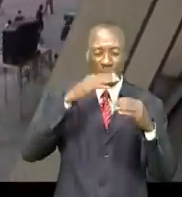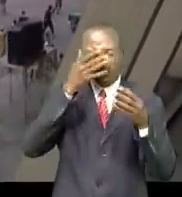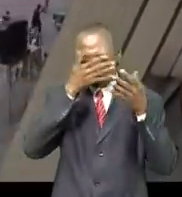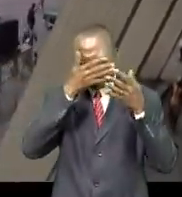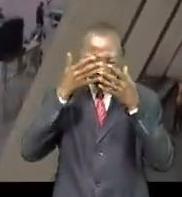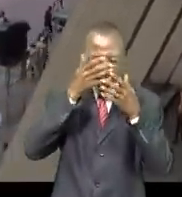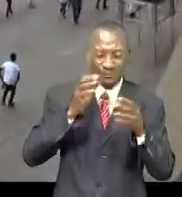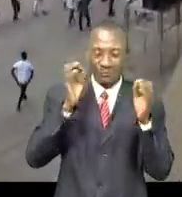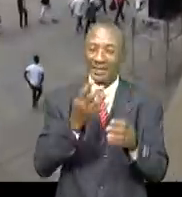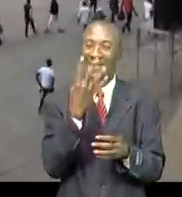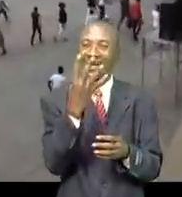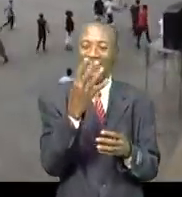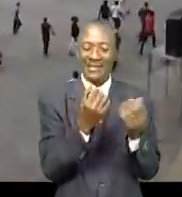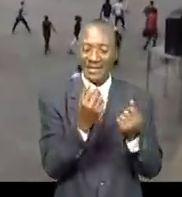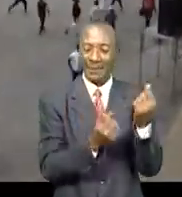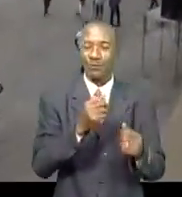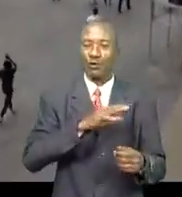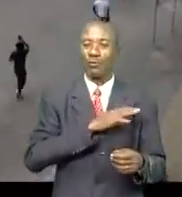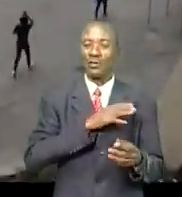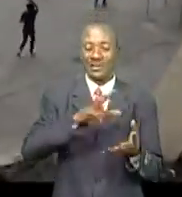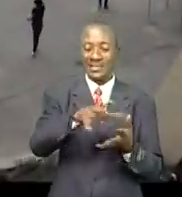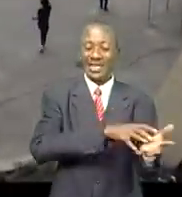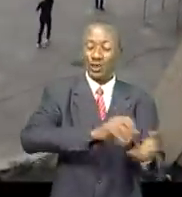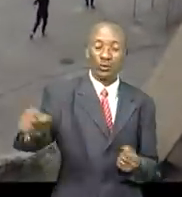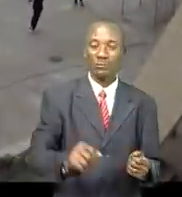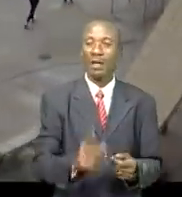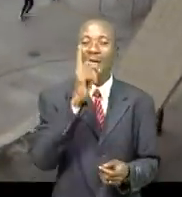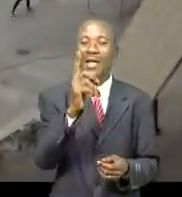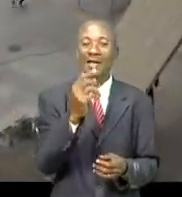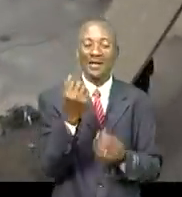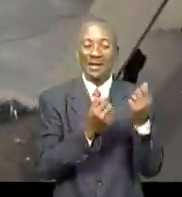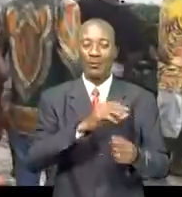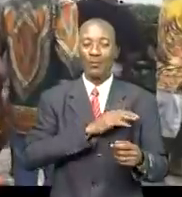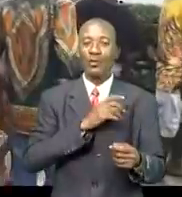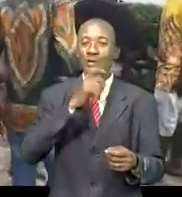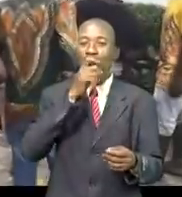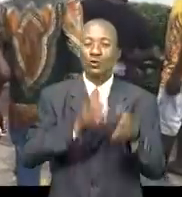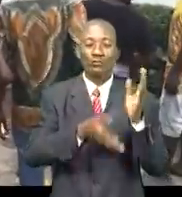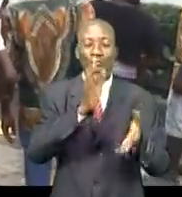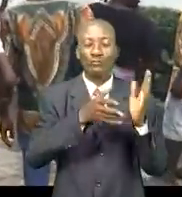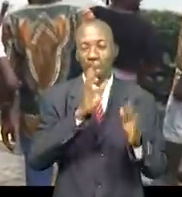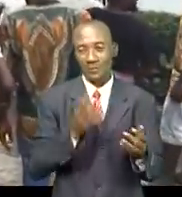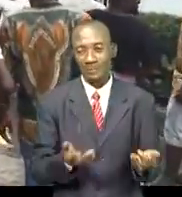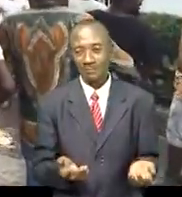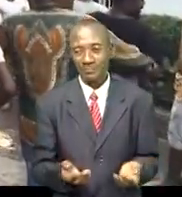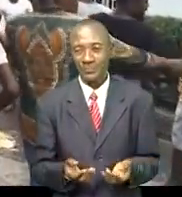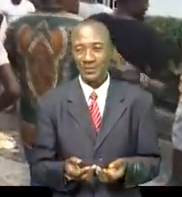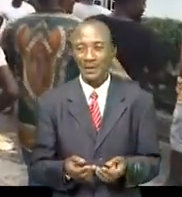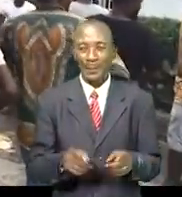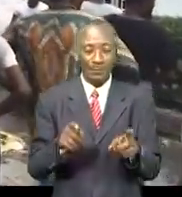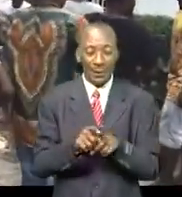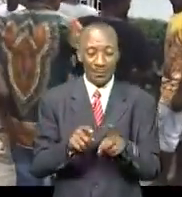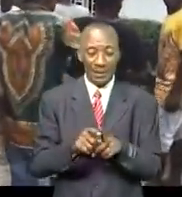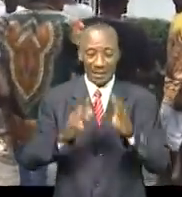été endommagés, dont un brûlé. Ce vent de violence a touché même la résidence du